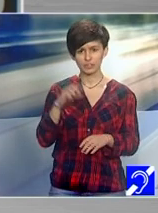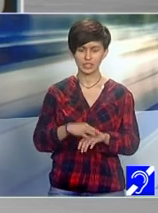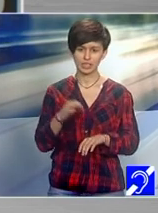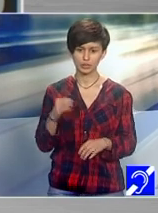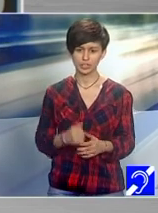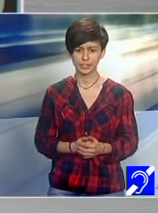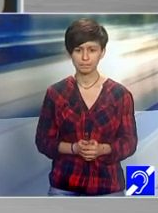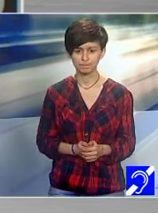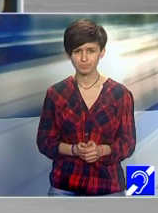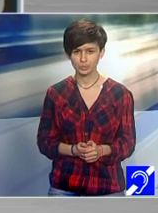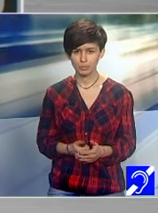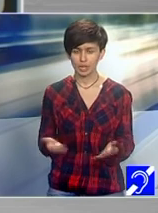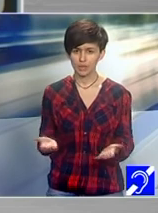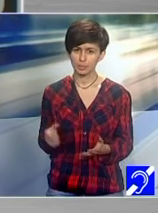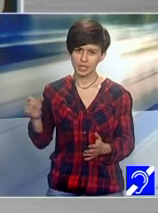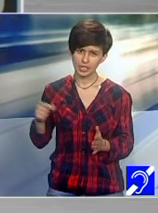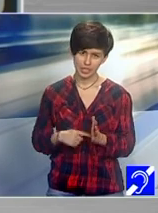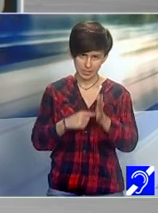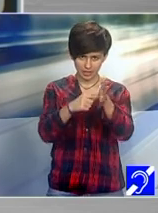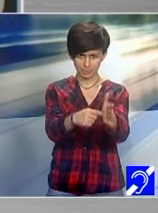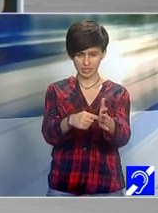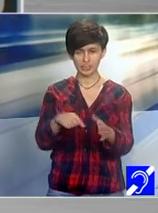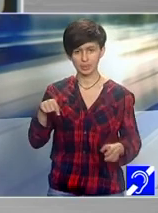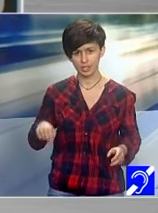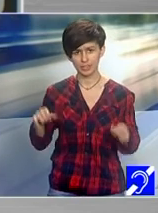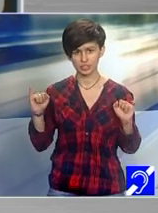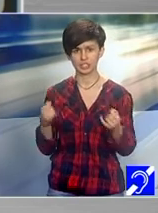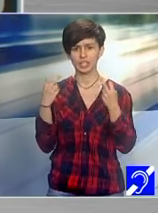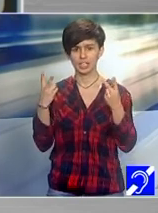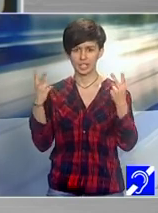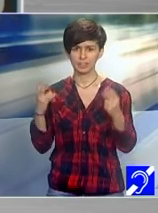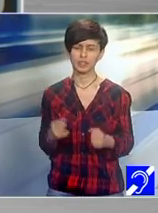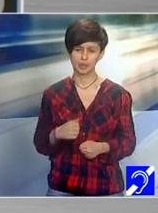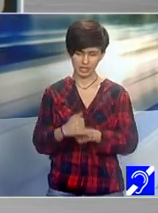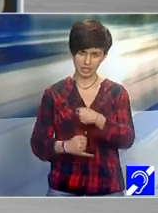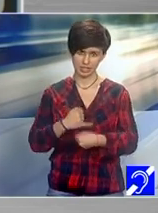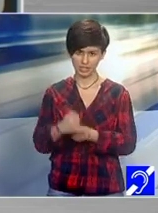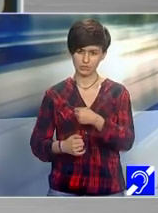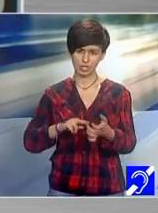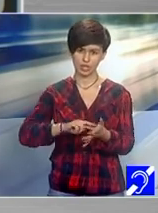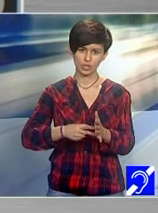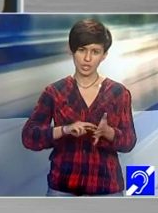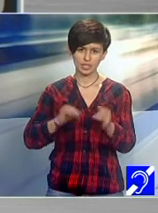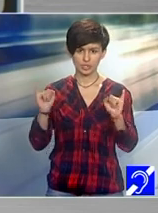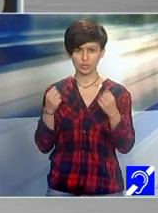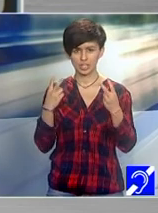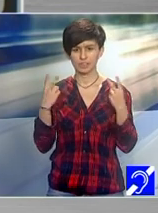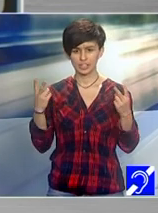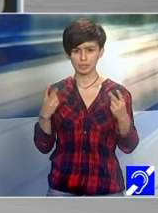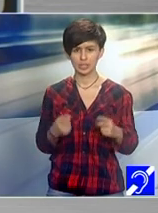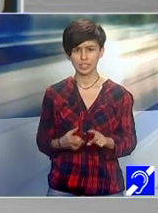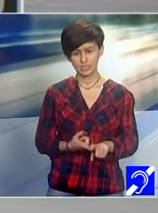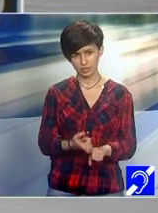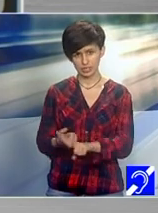îi reprezentăm la aceste evenimente internaționale, organizăm și evenimente conexe.